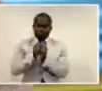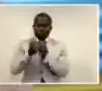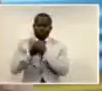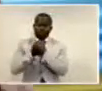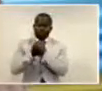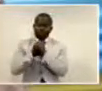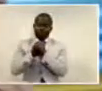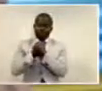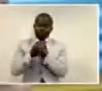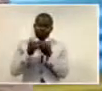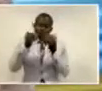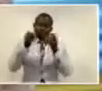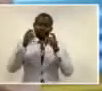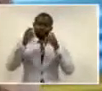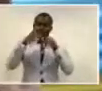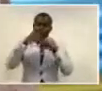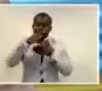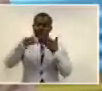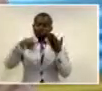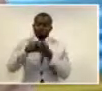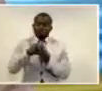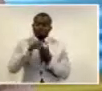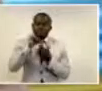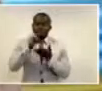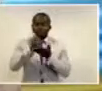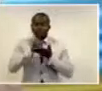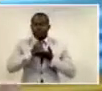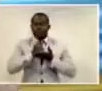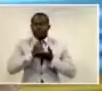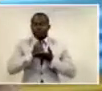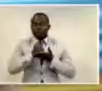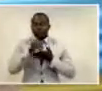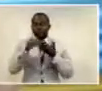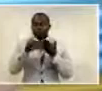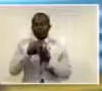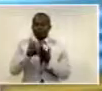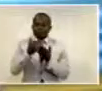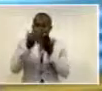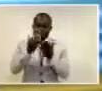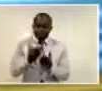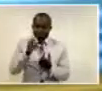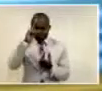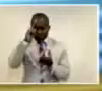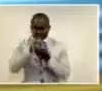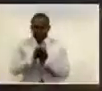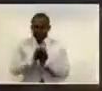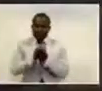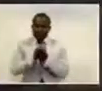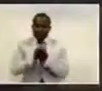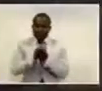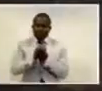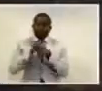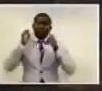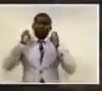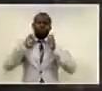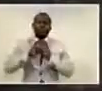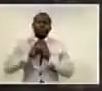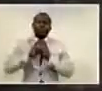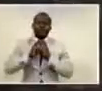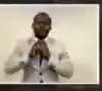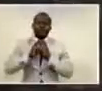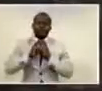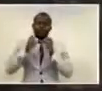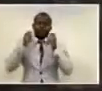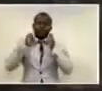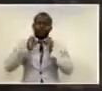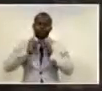Rubavu nabigereje ku buyobozi bwose ntacyo bwamariye none kuva mbabonye nize kundi wabigereje kuri meya bose